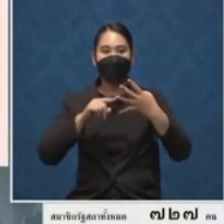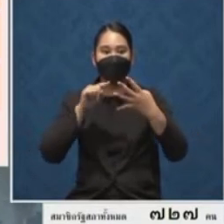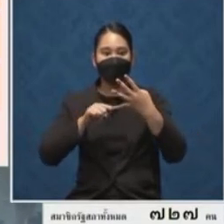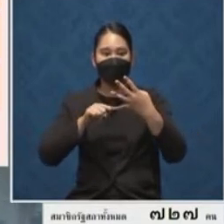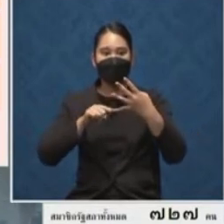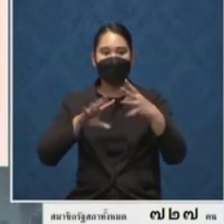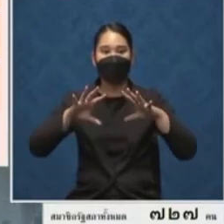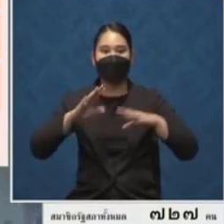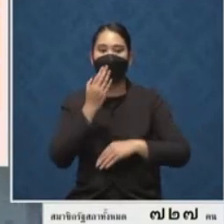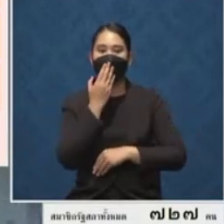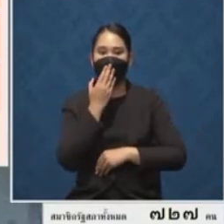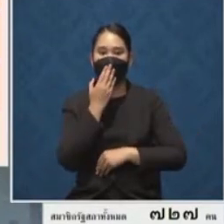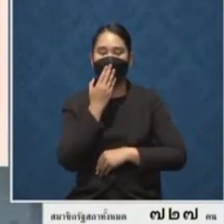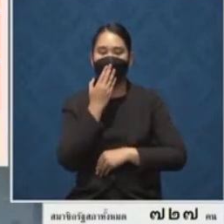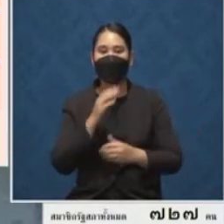กเสียงครับ